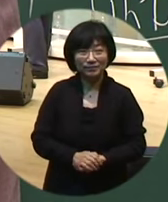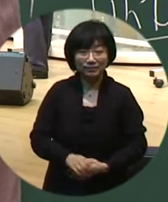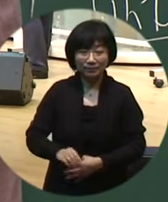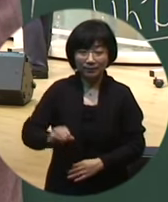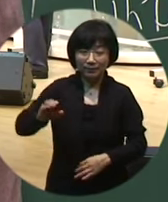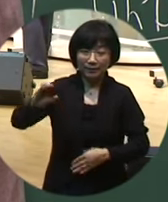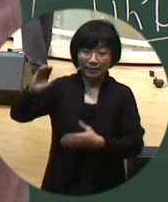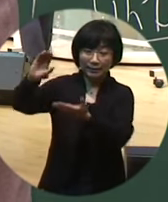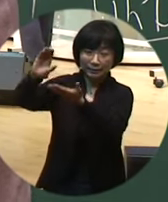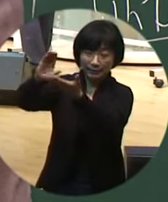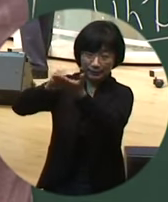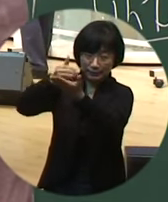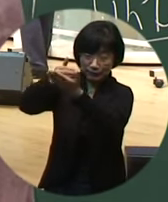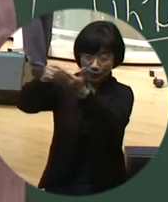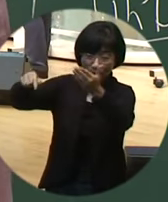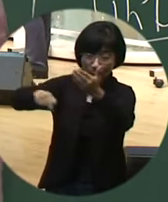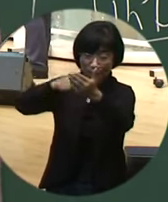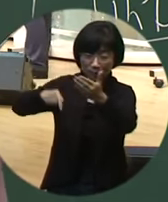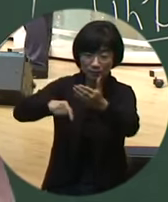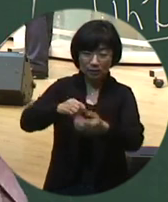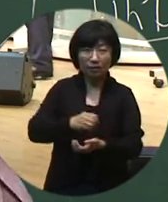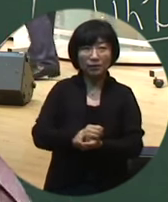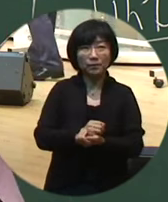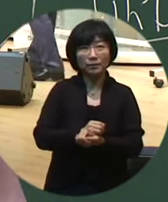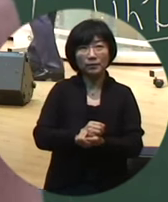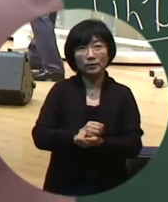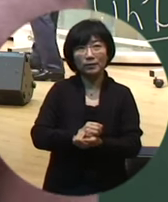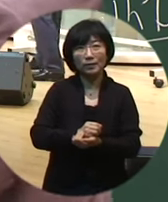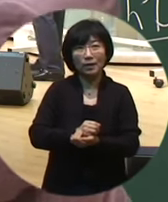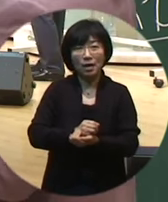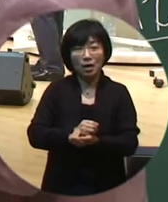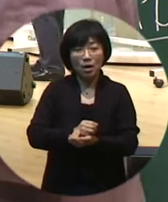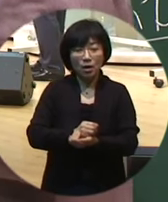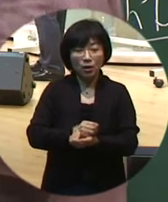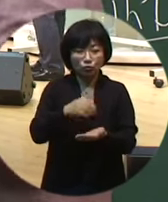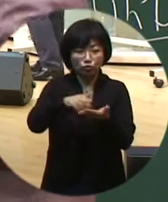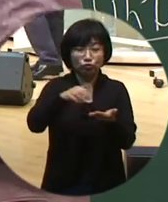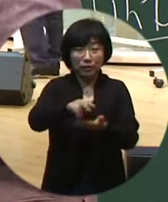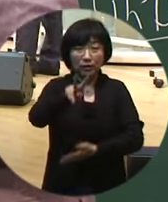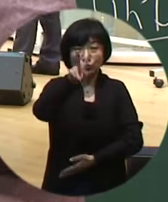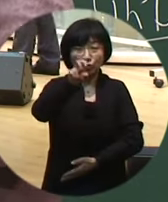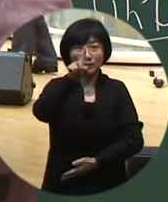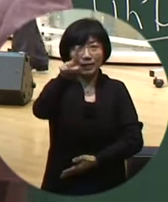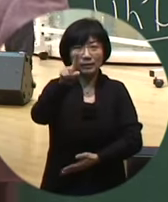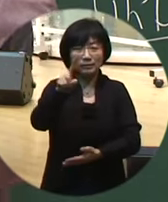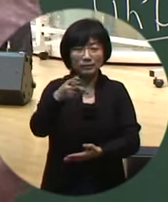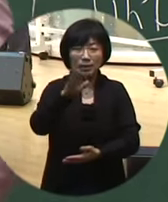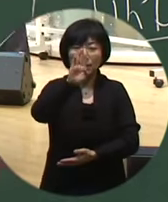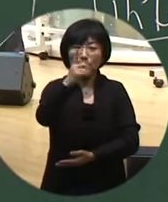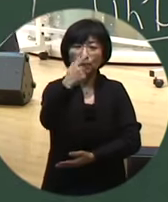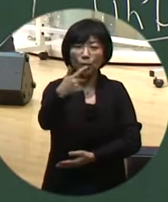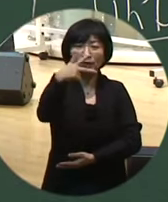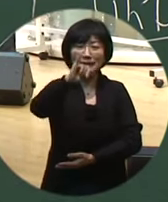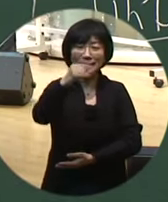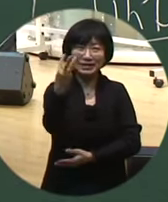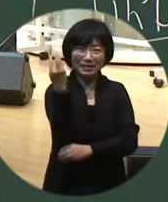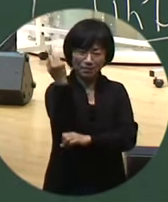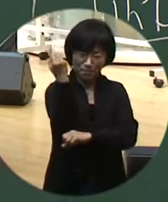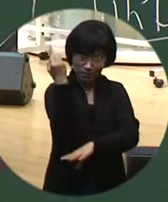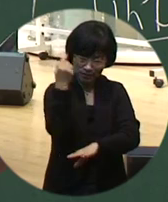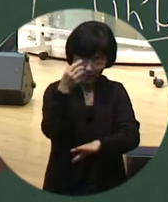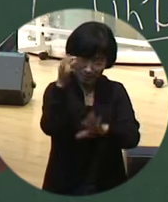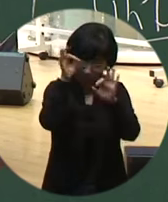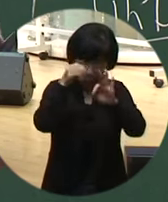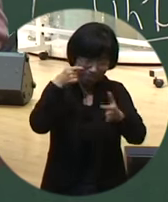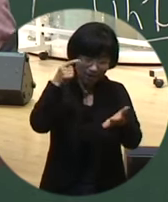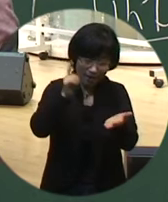21가지 본질을 찾아서 제대로 누려라 말이요. We must discover and enjoy the 21 essences that are inside of Christ. 절대